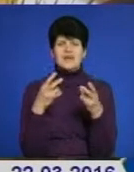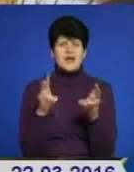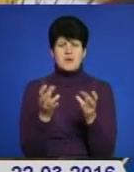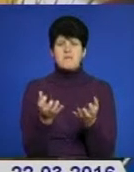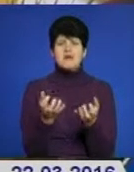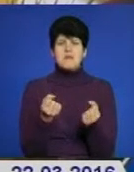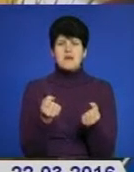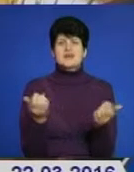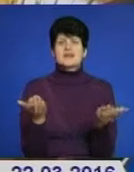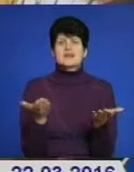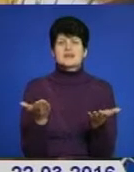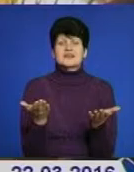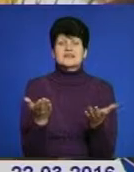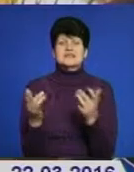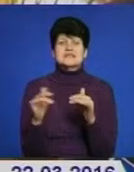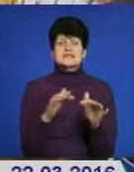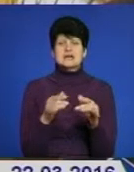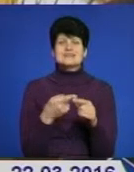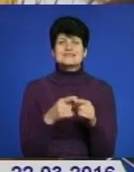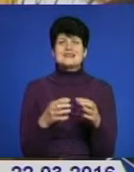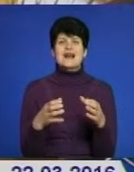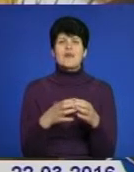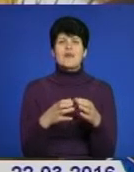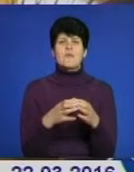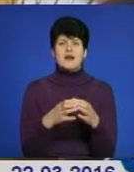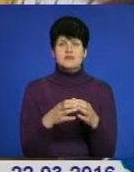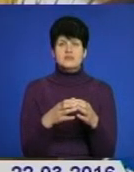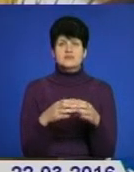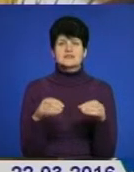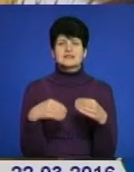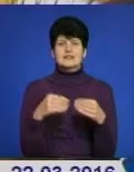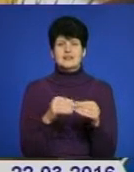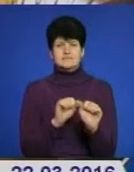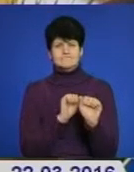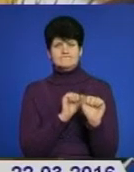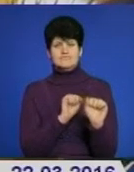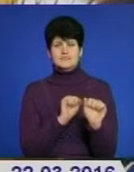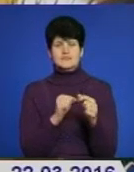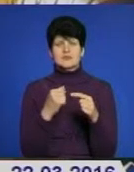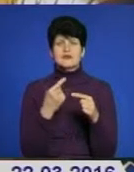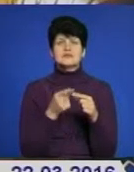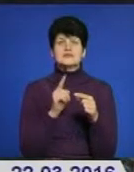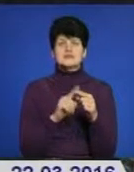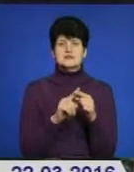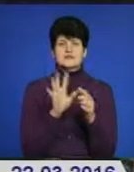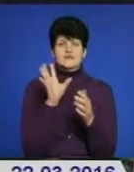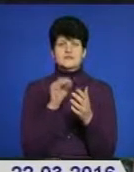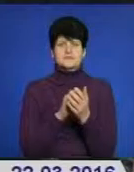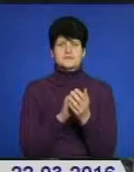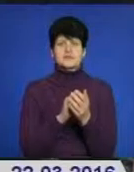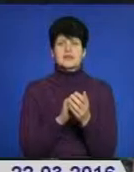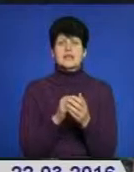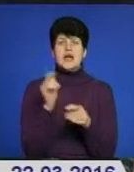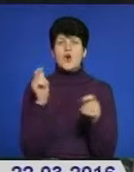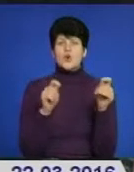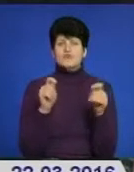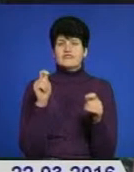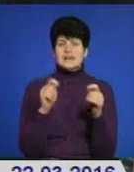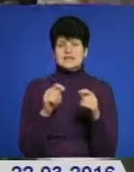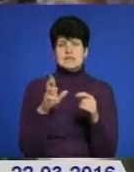приймати якісь заходи. Ця команда дає відсіч оцим всім зазіханням. На конференцію «Батьківщини»